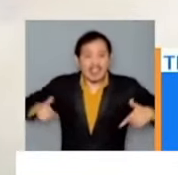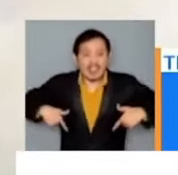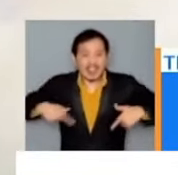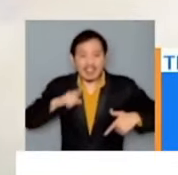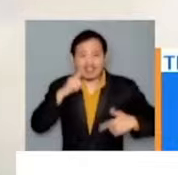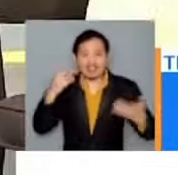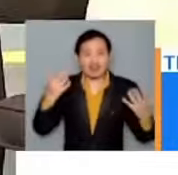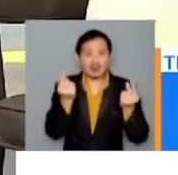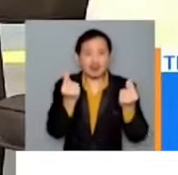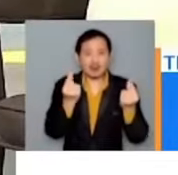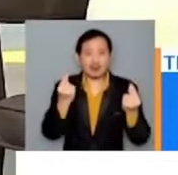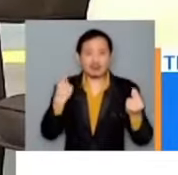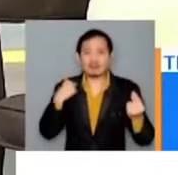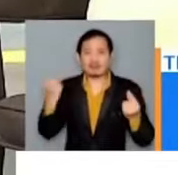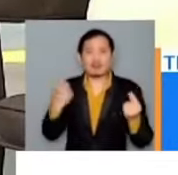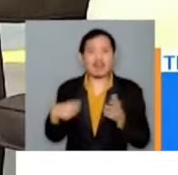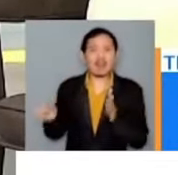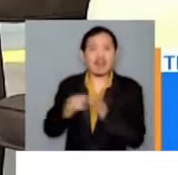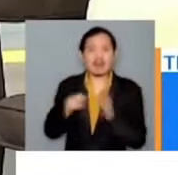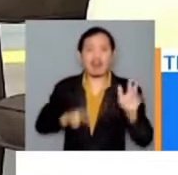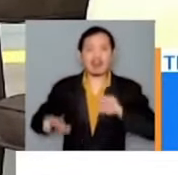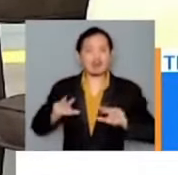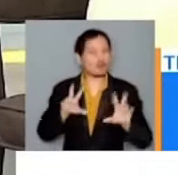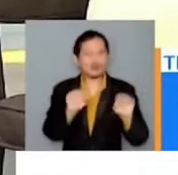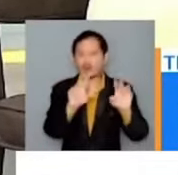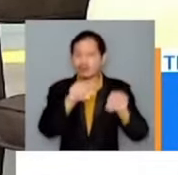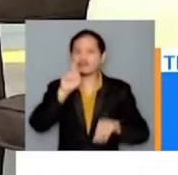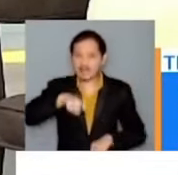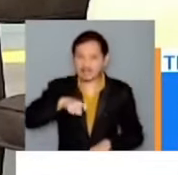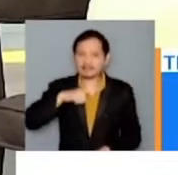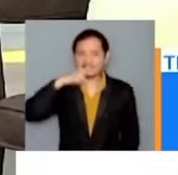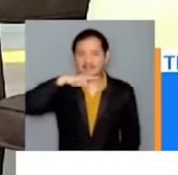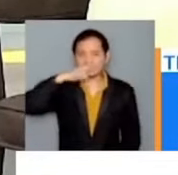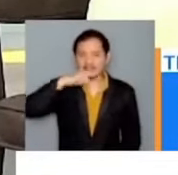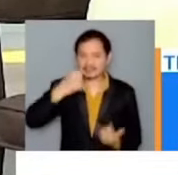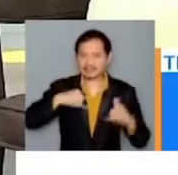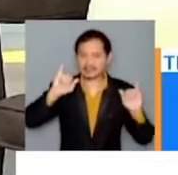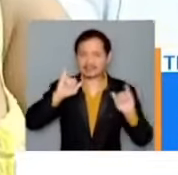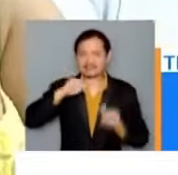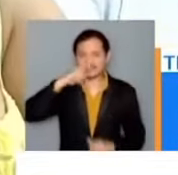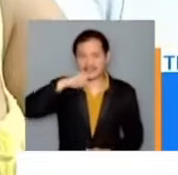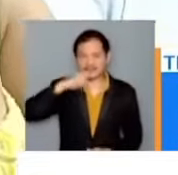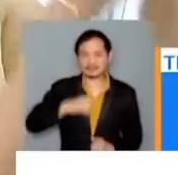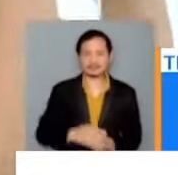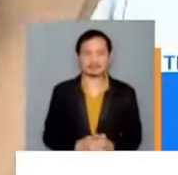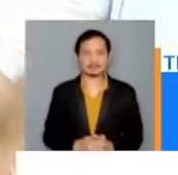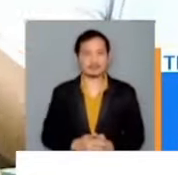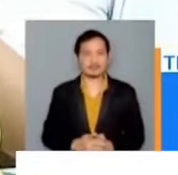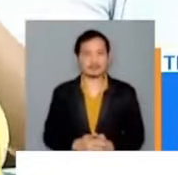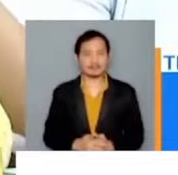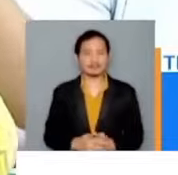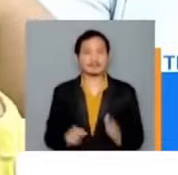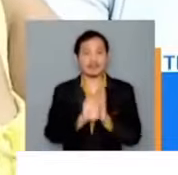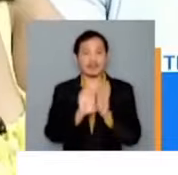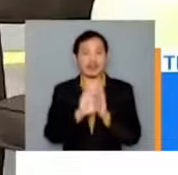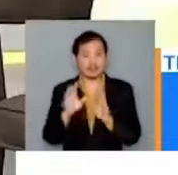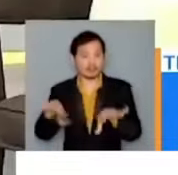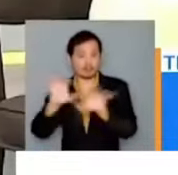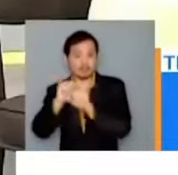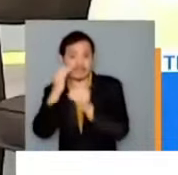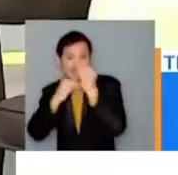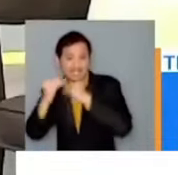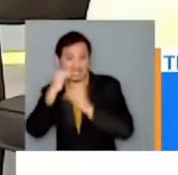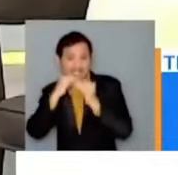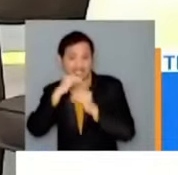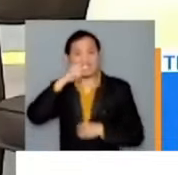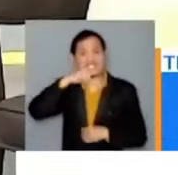kasi. Okay. Hindi po. Okay. Ito na, Doc. Yes. Dapat bang magsipilyo agad after kumain? Ayun lang gusto kumain. Kasi right